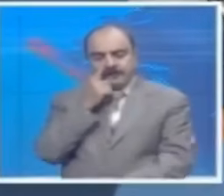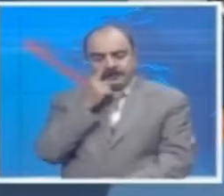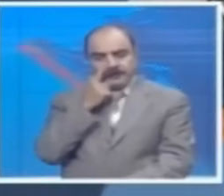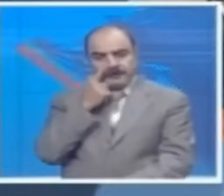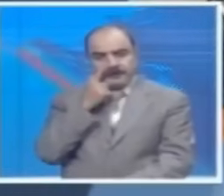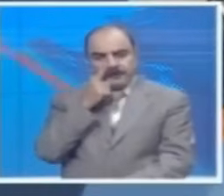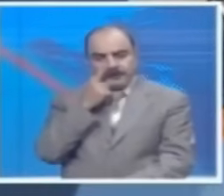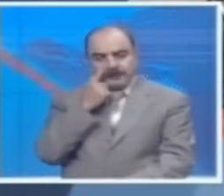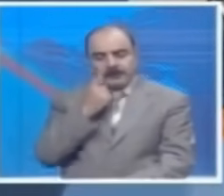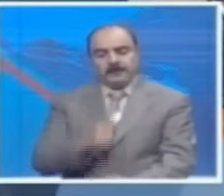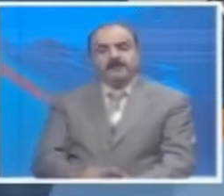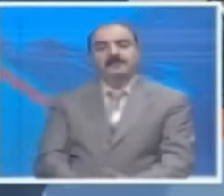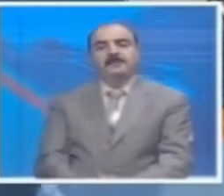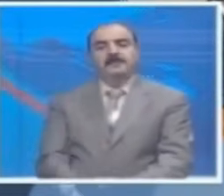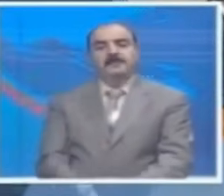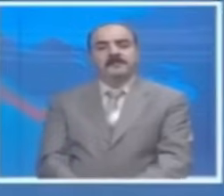الأهلي.